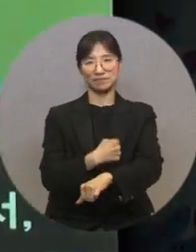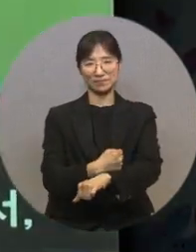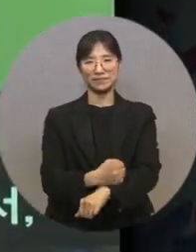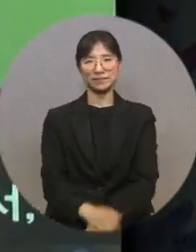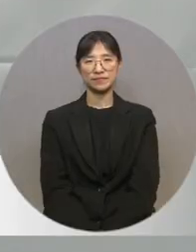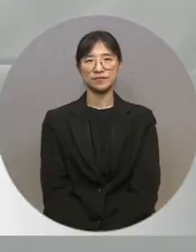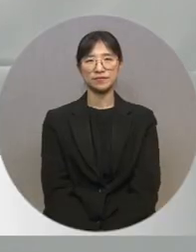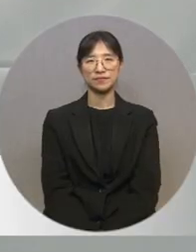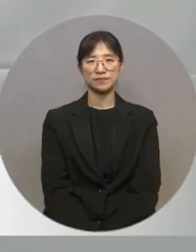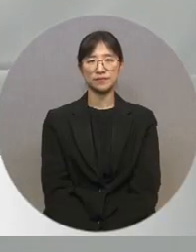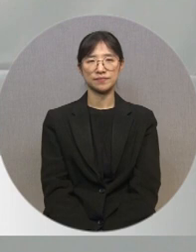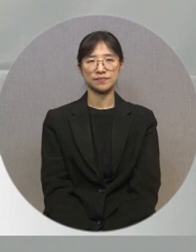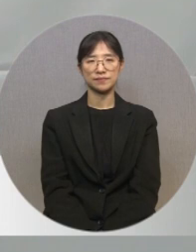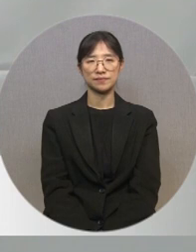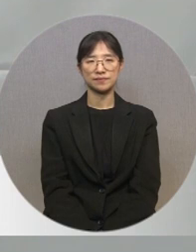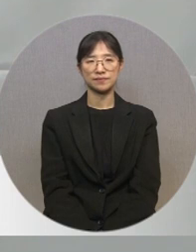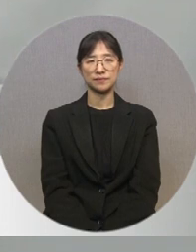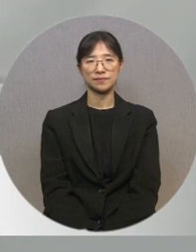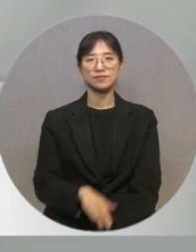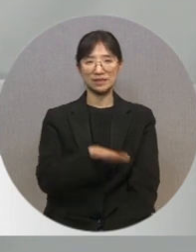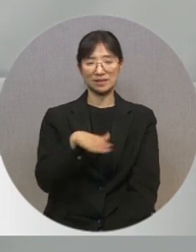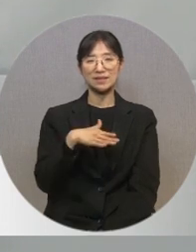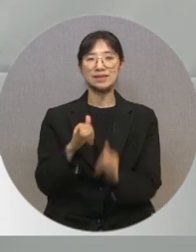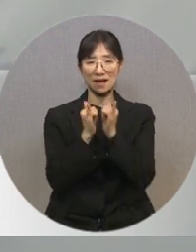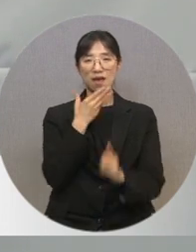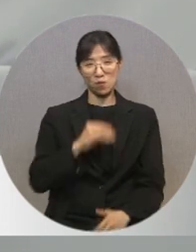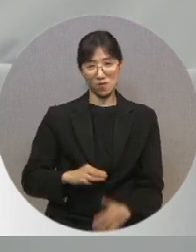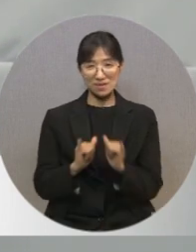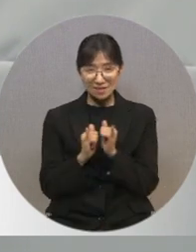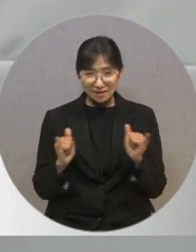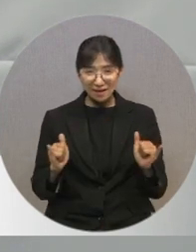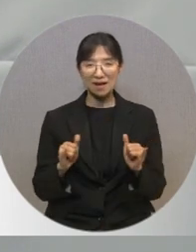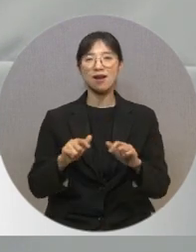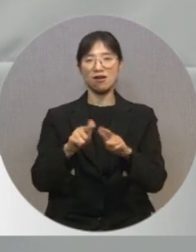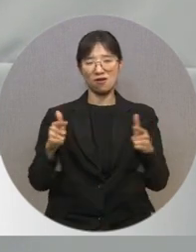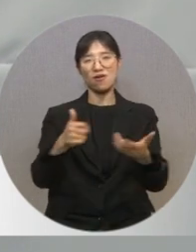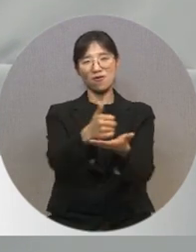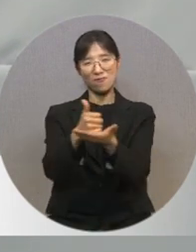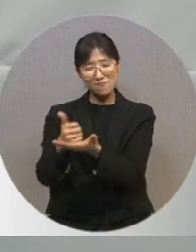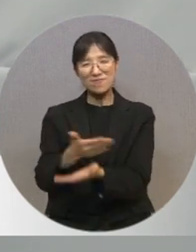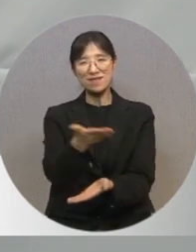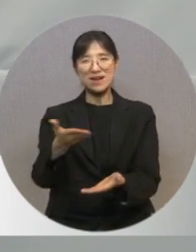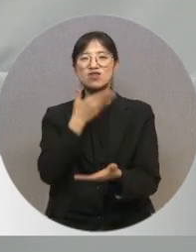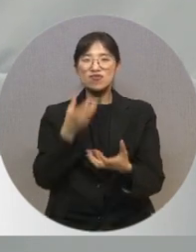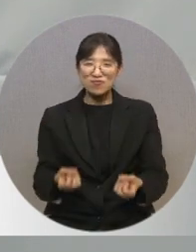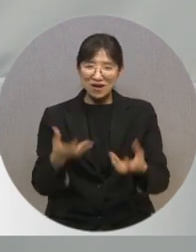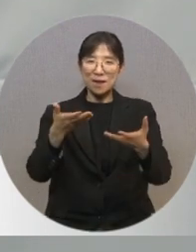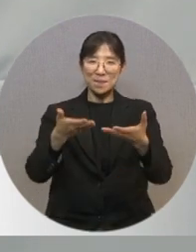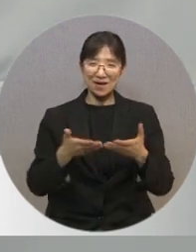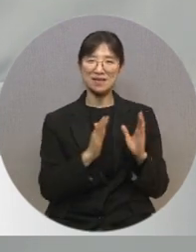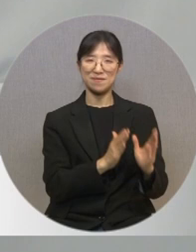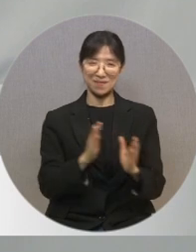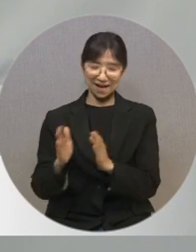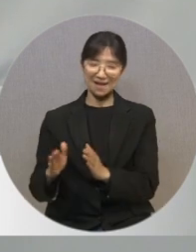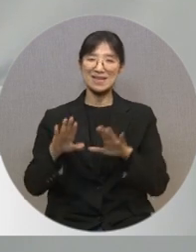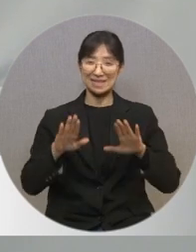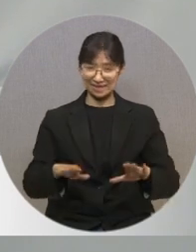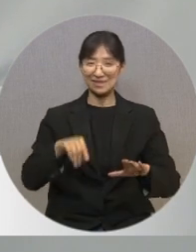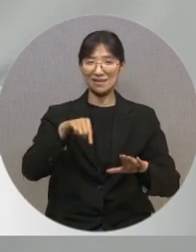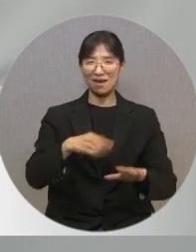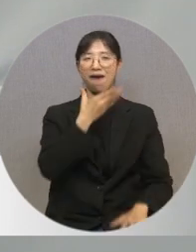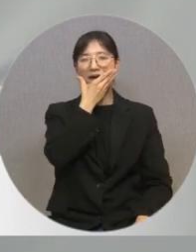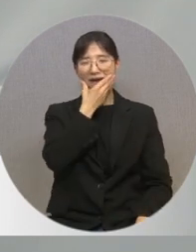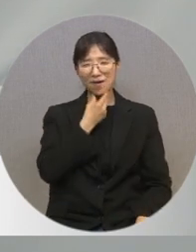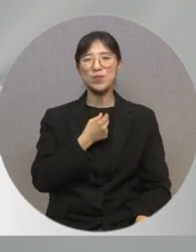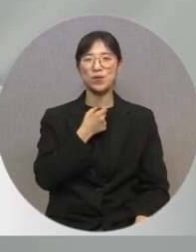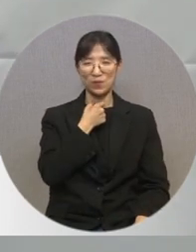한번 합니다. 우리 사회복사들이 여러 내빈들의 축하를 받으면서 마련한 이 시간이